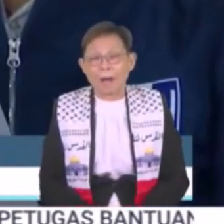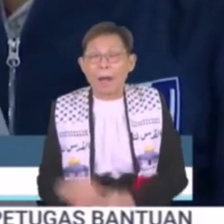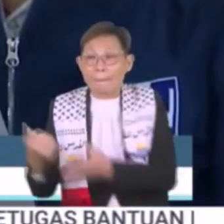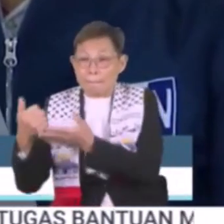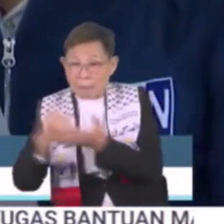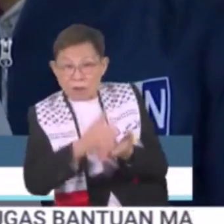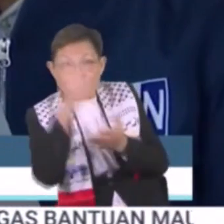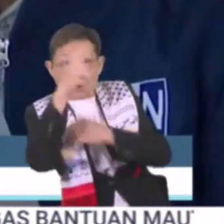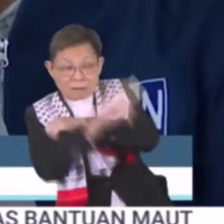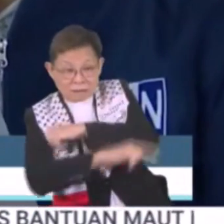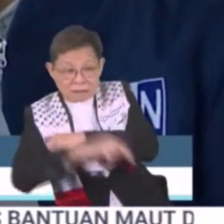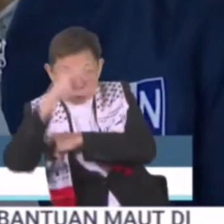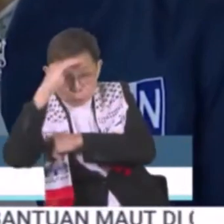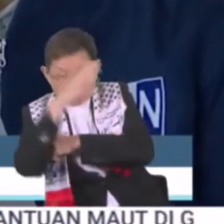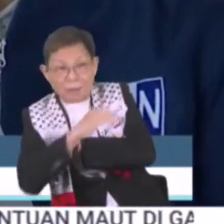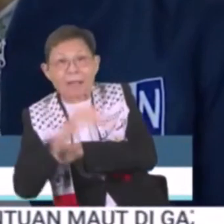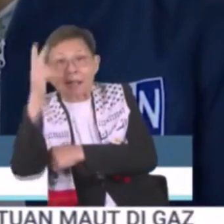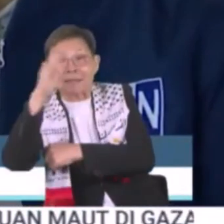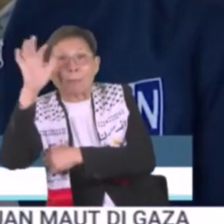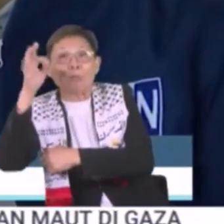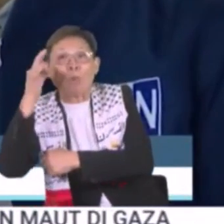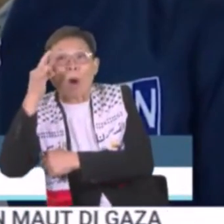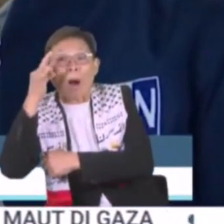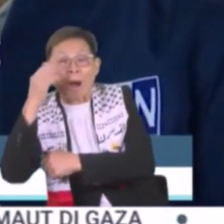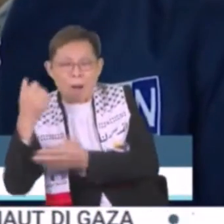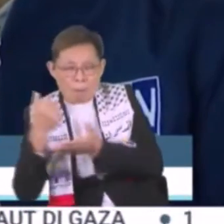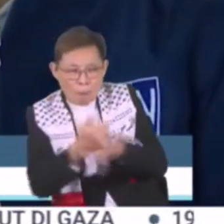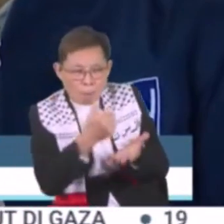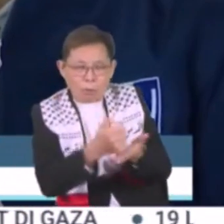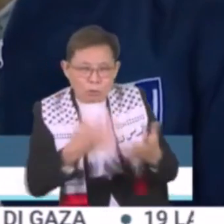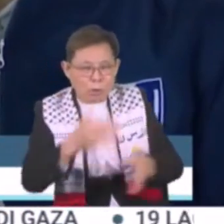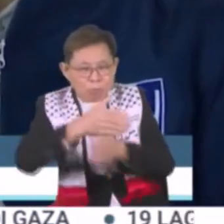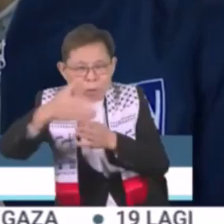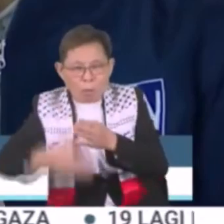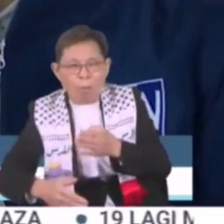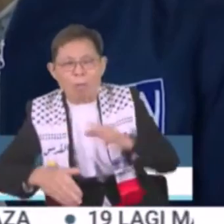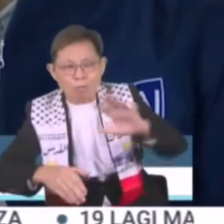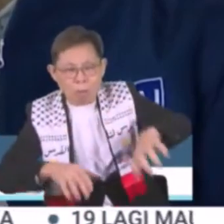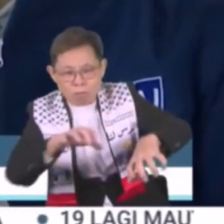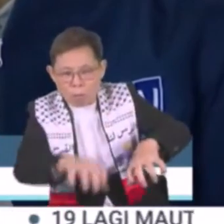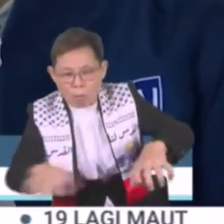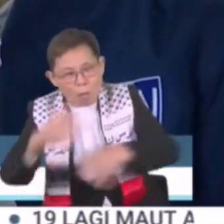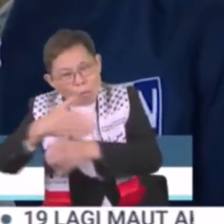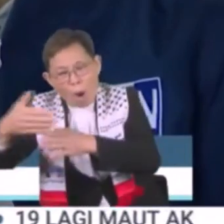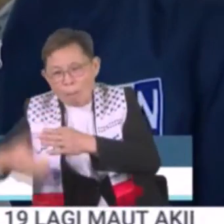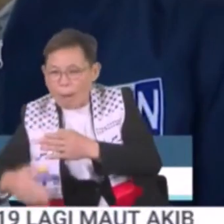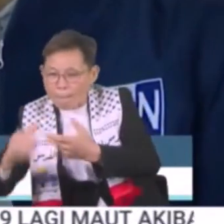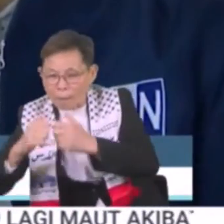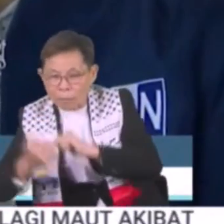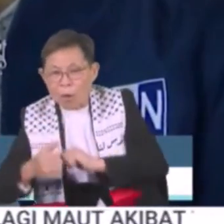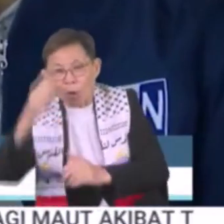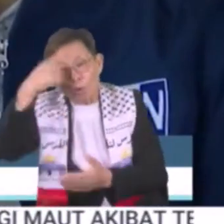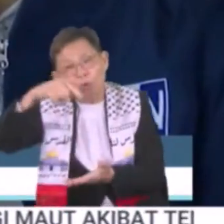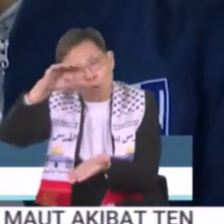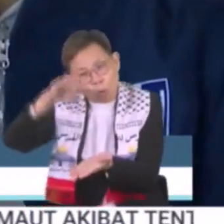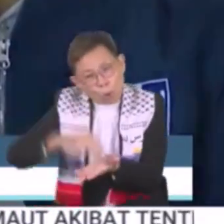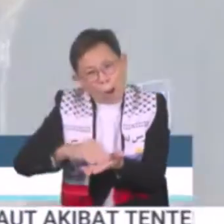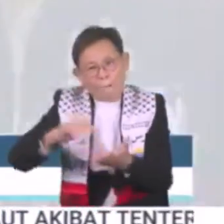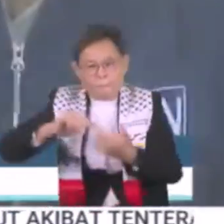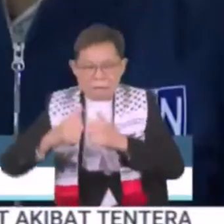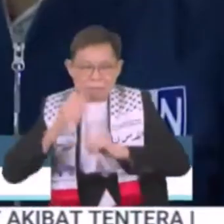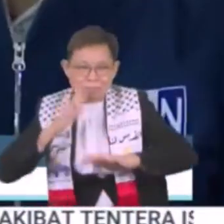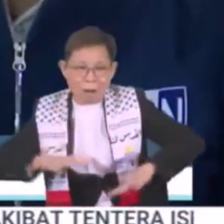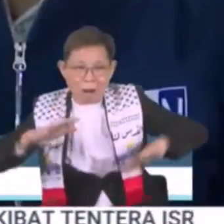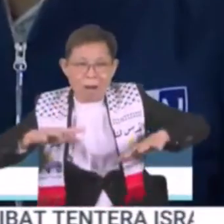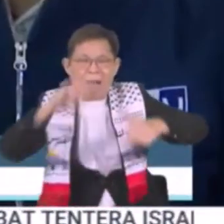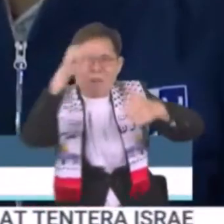bantuan daripada kerajaan negeri dan kerajaan pusat telah menyelesaikan beberapa tempat bagi mengurangkan permasalahan banjir